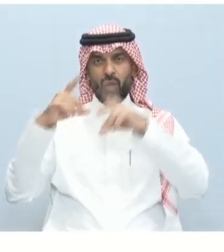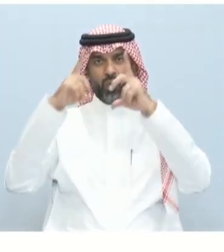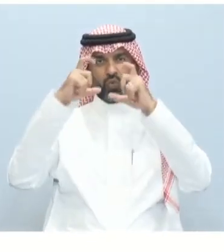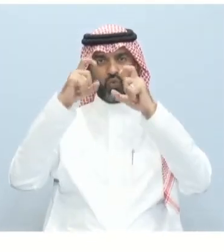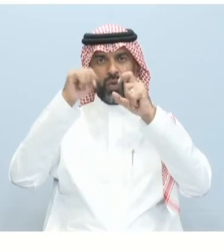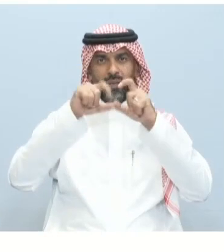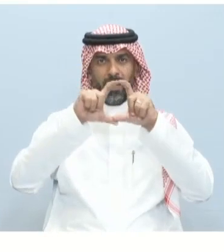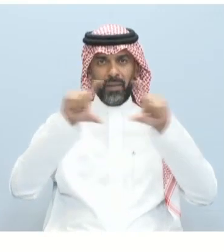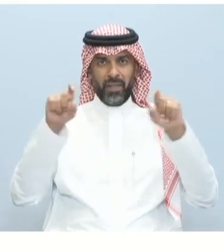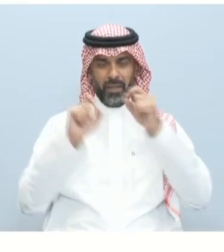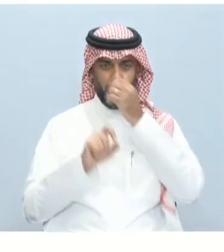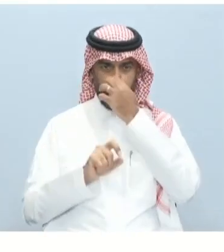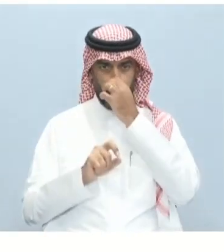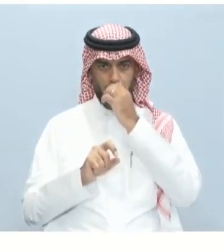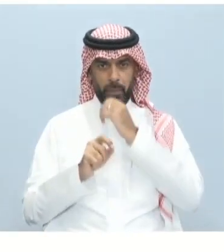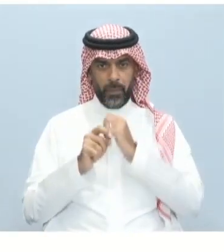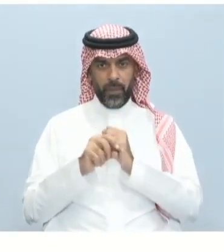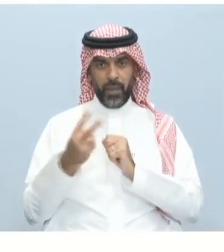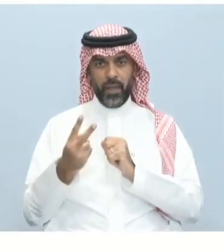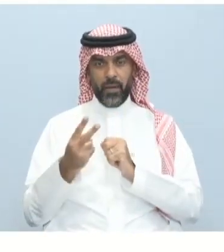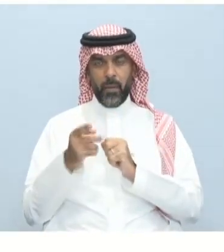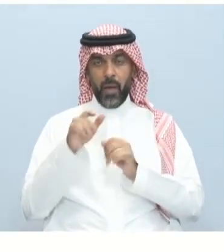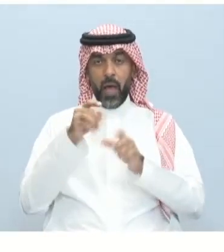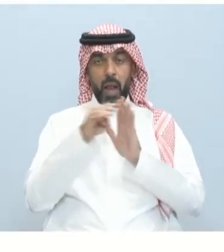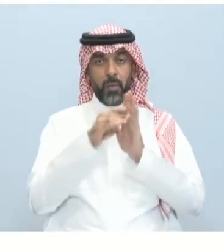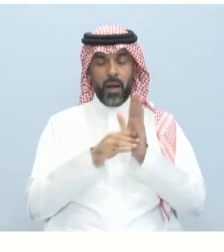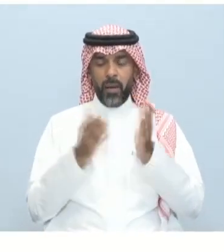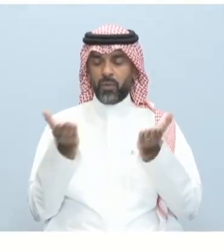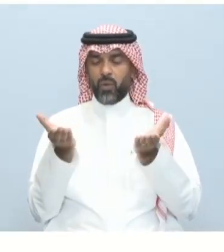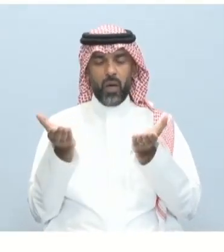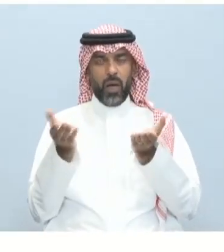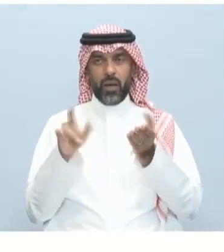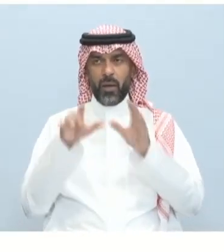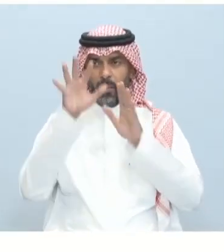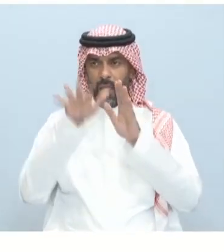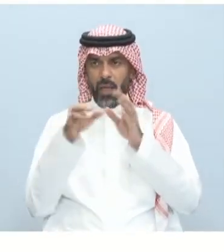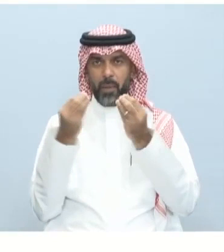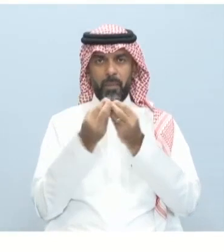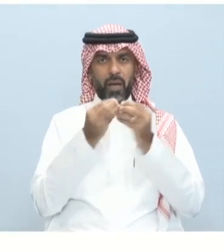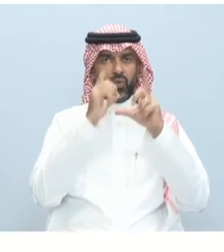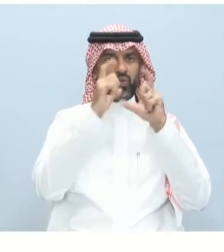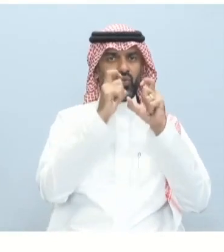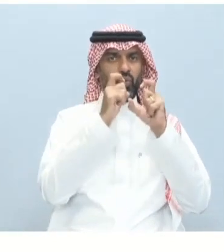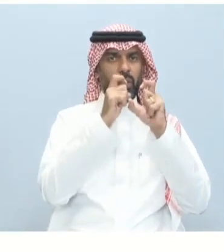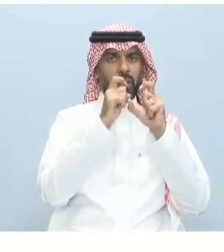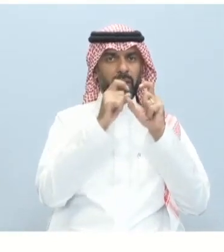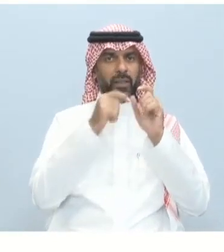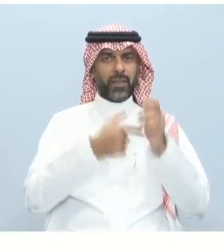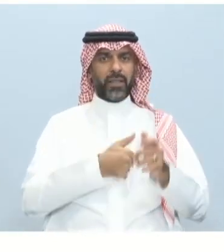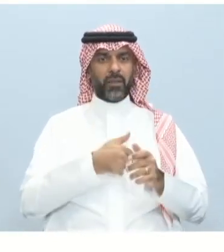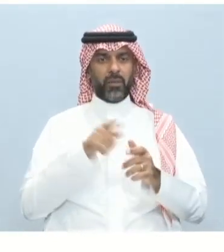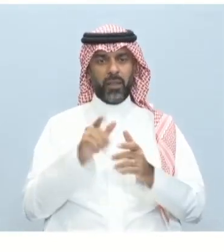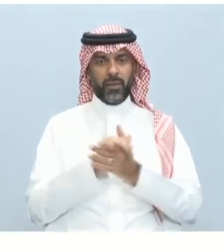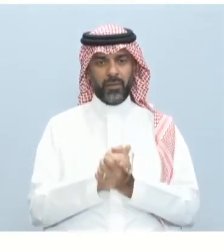المشهد. ثانيا، يقارن البرنامج المظهر مع صورة تسمية السيارة باستخدام لبنة